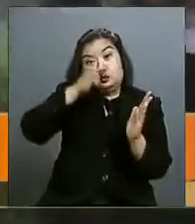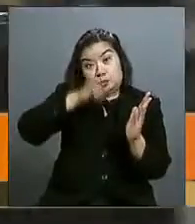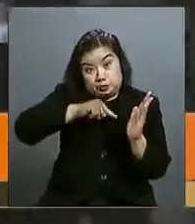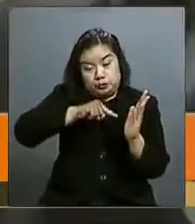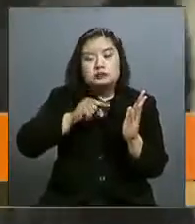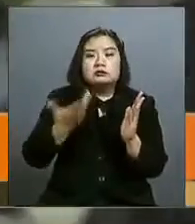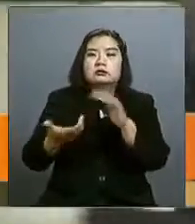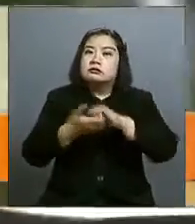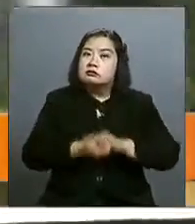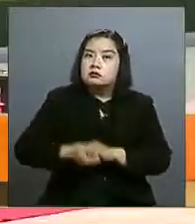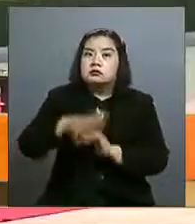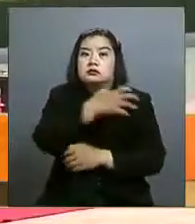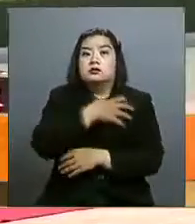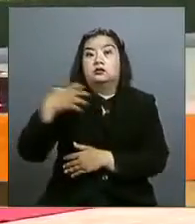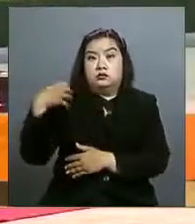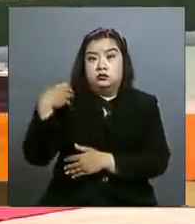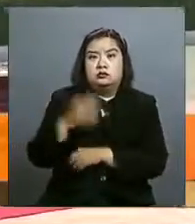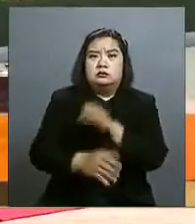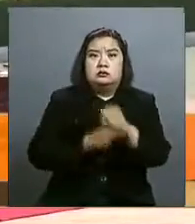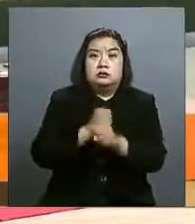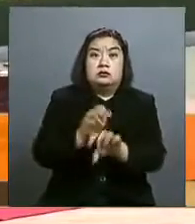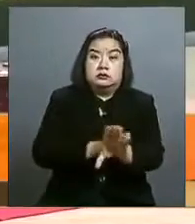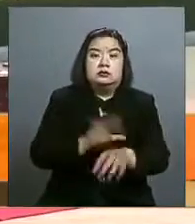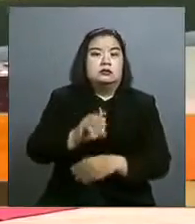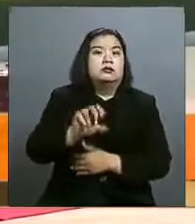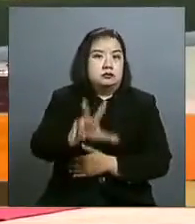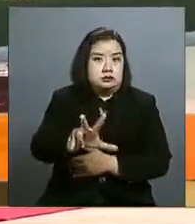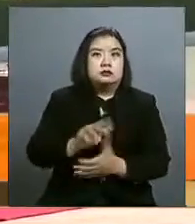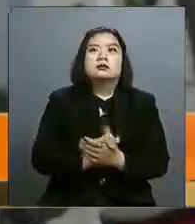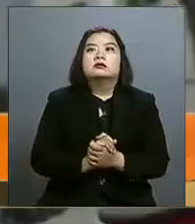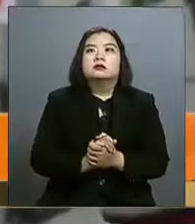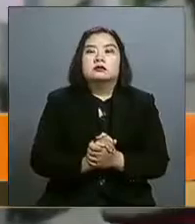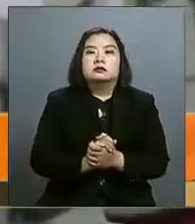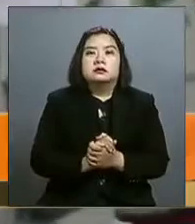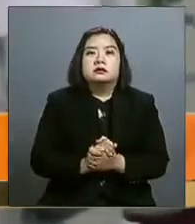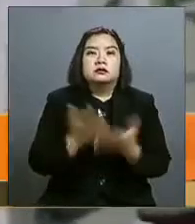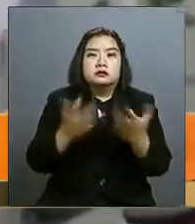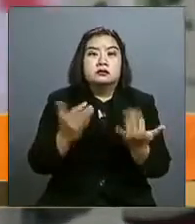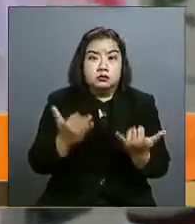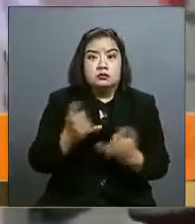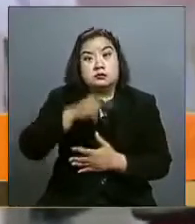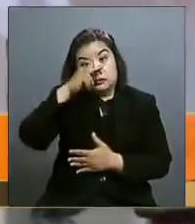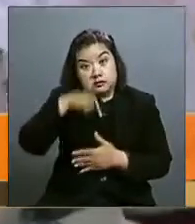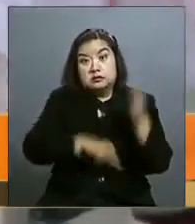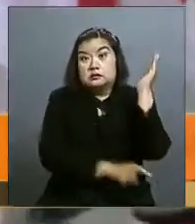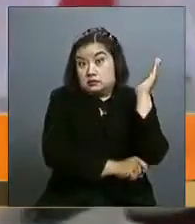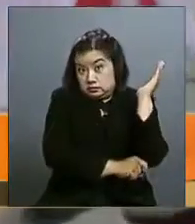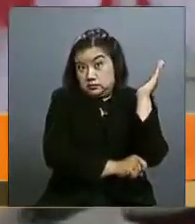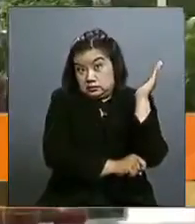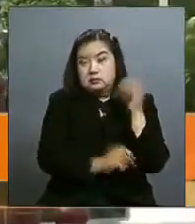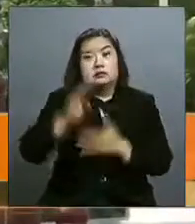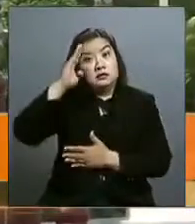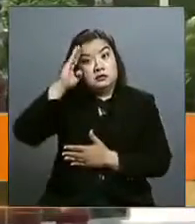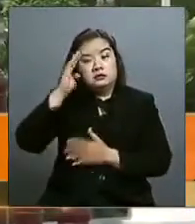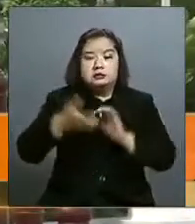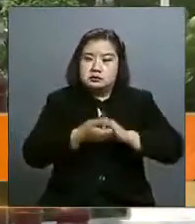พันธ์ทางการทูตมาอย่างยาวนานกว่า53ปีค่ะและโอกาสนี้ยังเป็นการกระชับความสัมพันธ์ทางการทหารของทั้งสองก